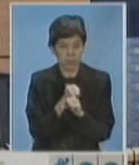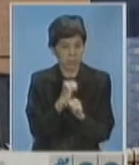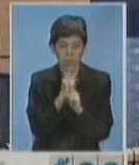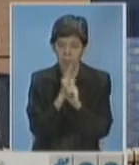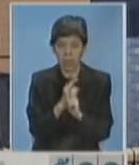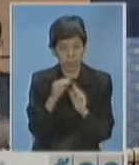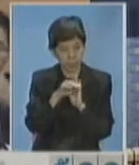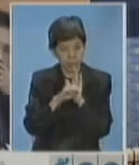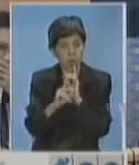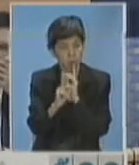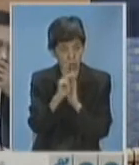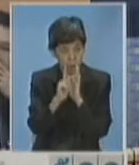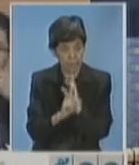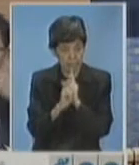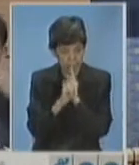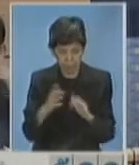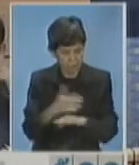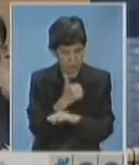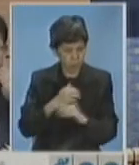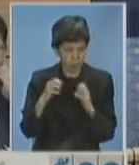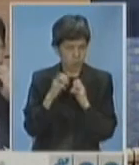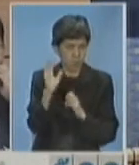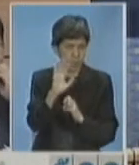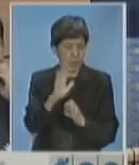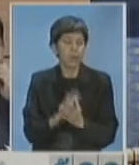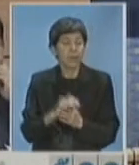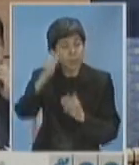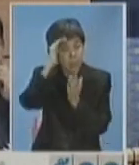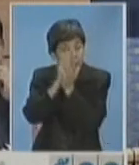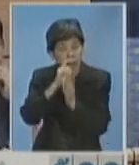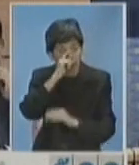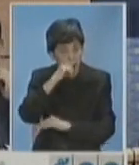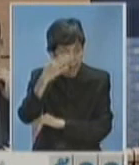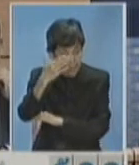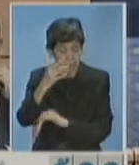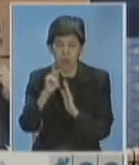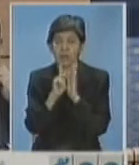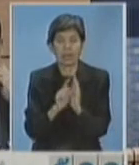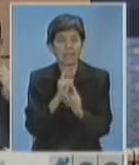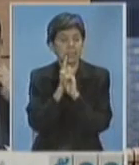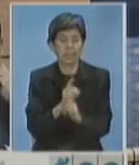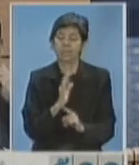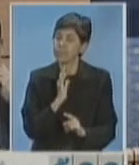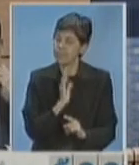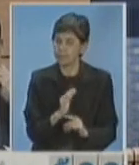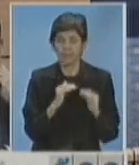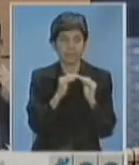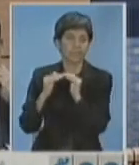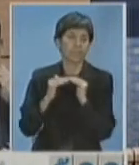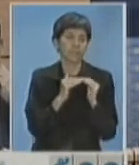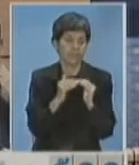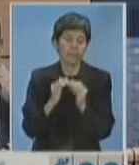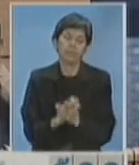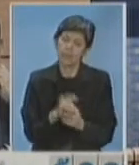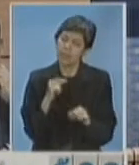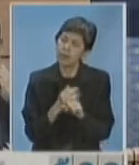าที่ตามกรอบของกฎหมายโดยปราศจากการเมืองหรือสำนักงานตำรวจแห่งชาติที่ต้องบังคับใช้กฎหมายอย่างเคร่งครัดเสมอภาคและเป็นธรรม